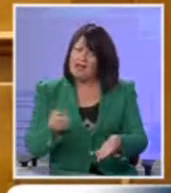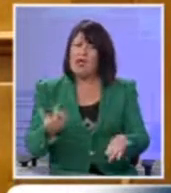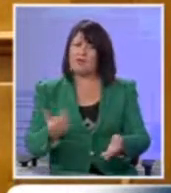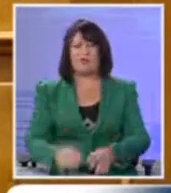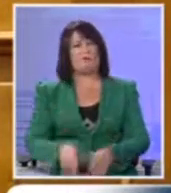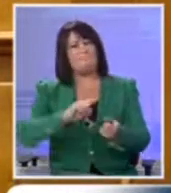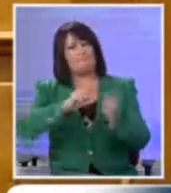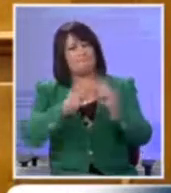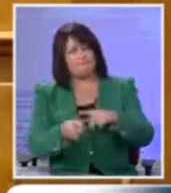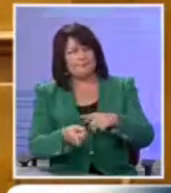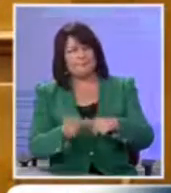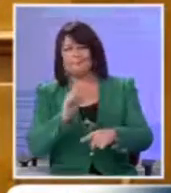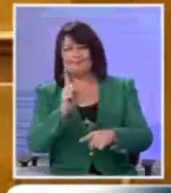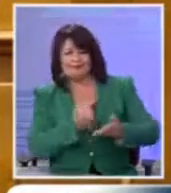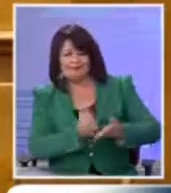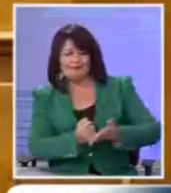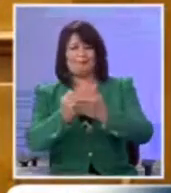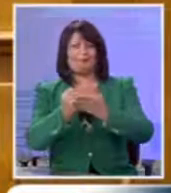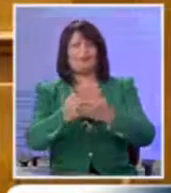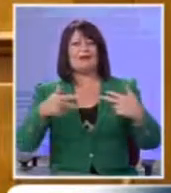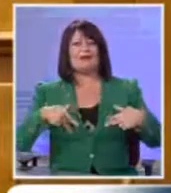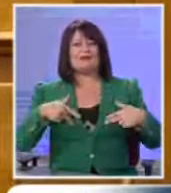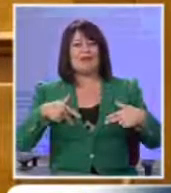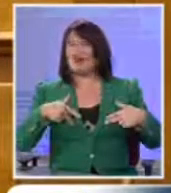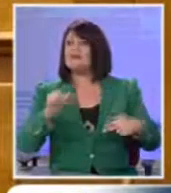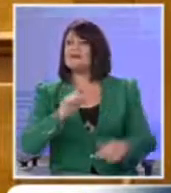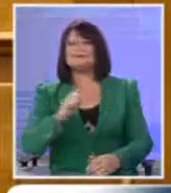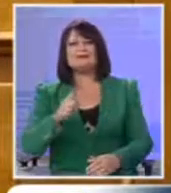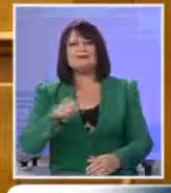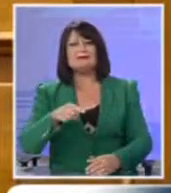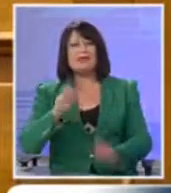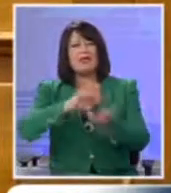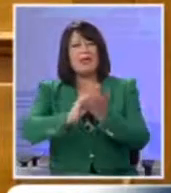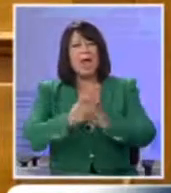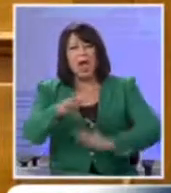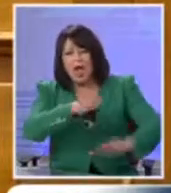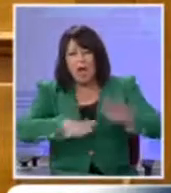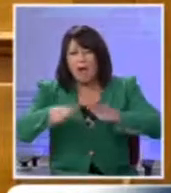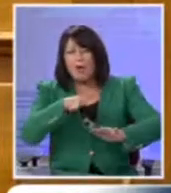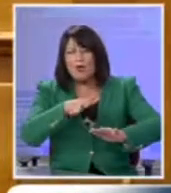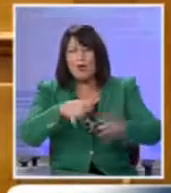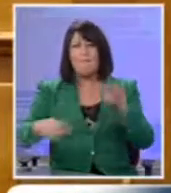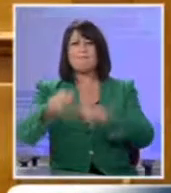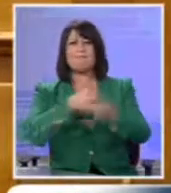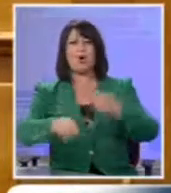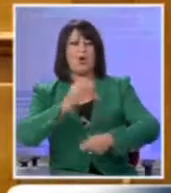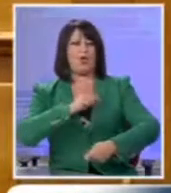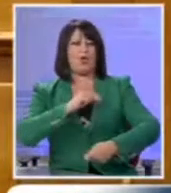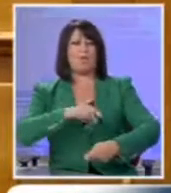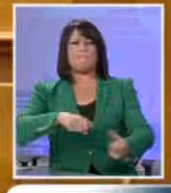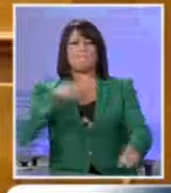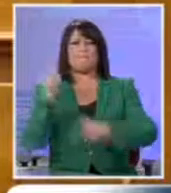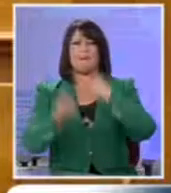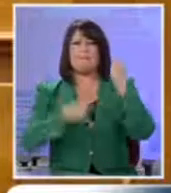Αντιθέτως, δεν θα βρουν συμμάχους σε αυτή την κυβέρνηση όσοι διαπλεκόμενοι εμπορεύονται και κατασπαταλούν